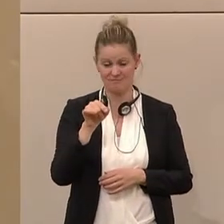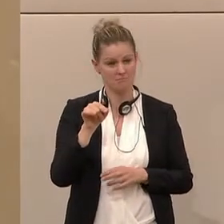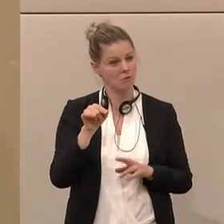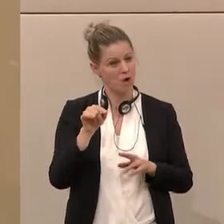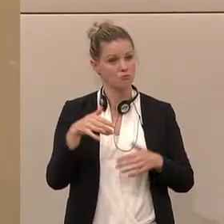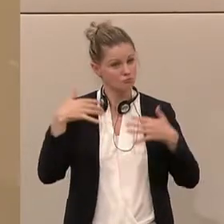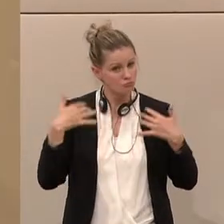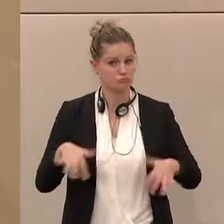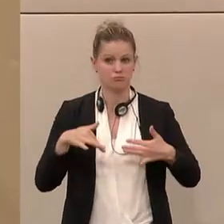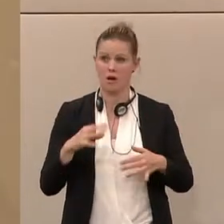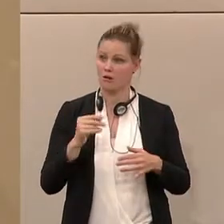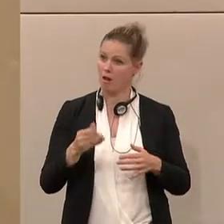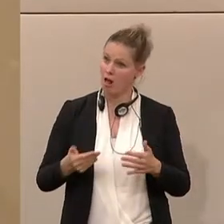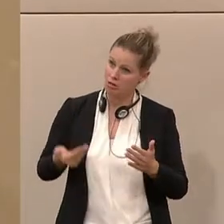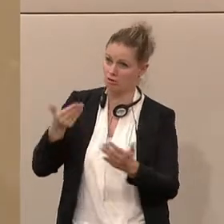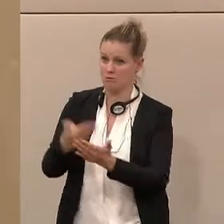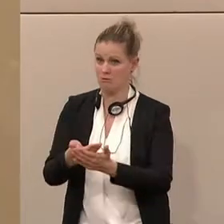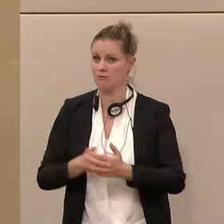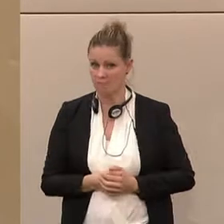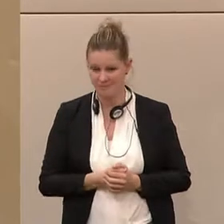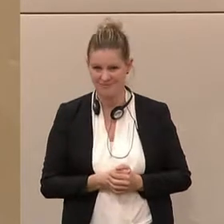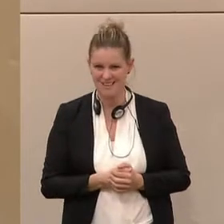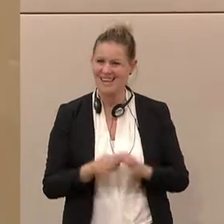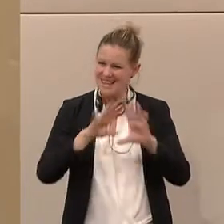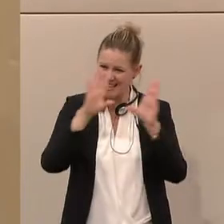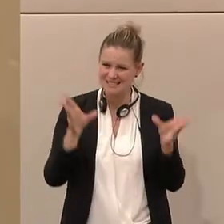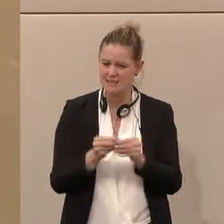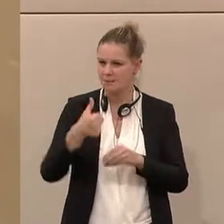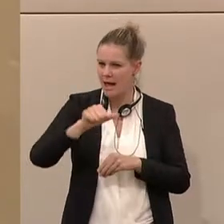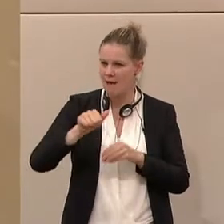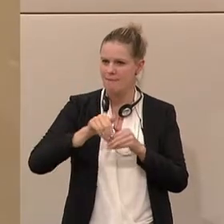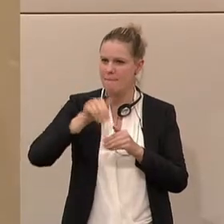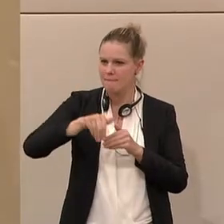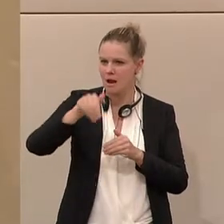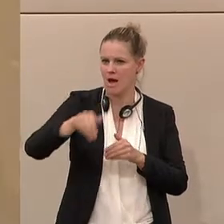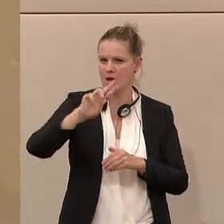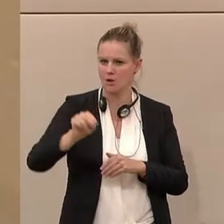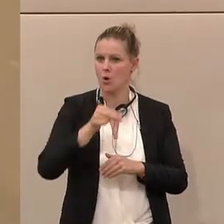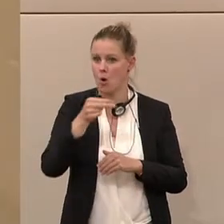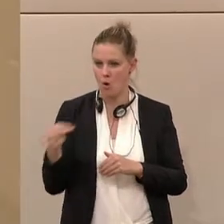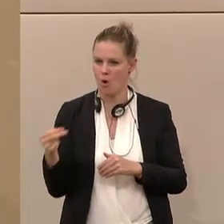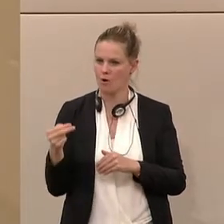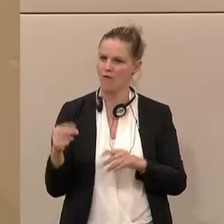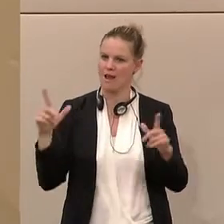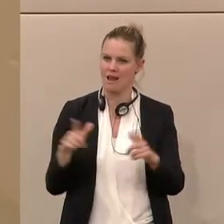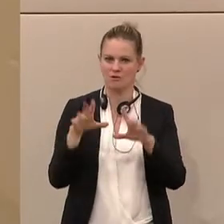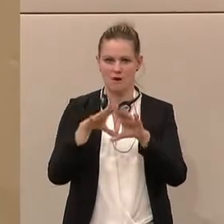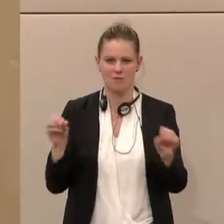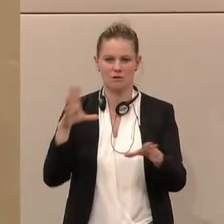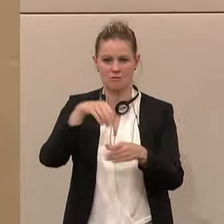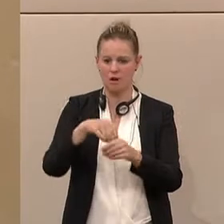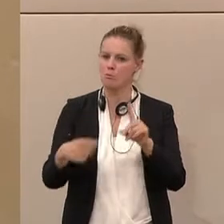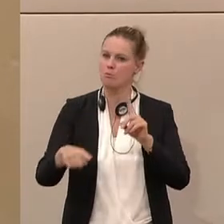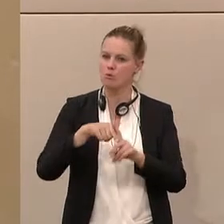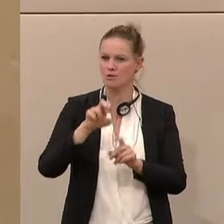sattes Geld dazu. Insgesamt werden es 11 Milliarden Euro für die nächste dreijährige Leistungsvereinbarung sein, ein Plus